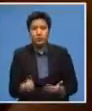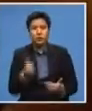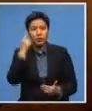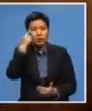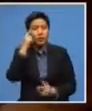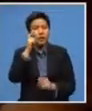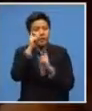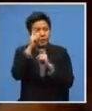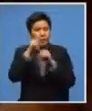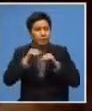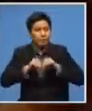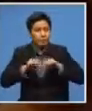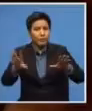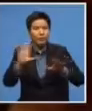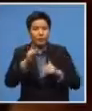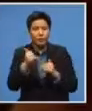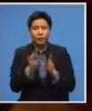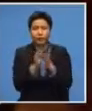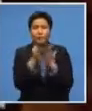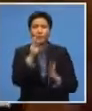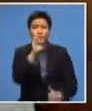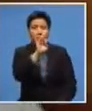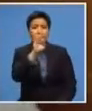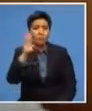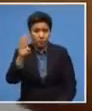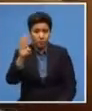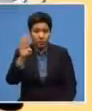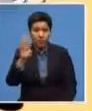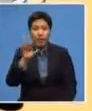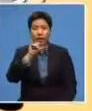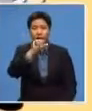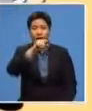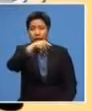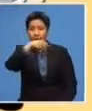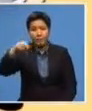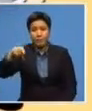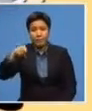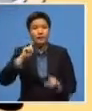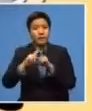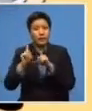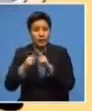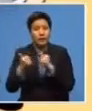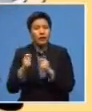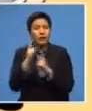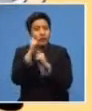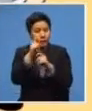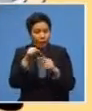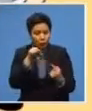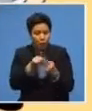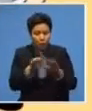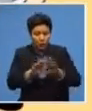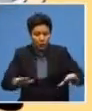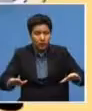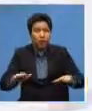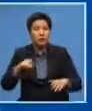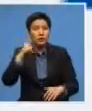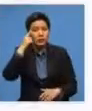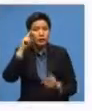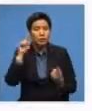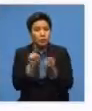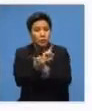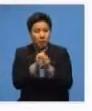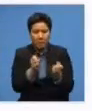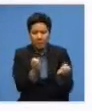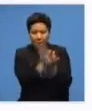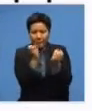ในวันหน้านะ Facebook แอปต่างๆเนี่ยมันอันตรายต่อเด็กๆด้วยสังคมโดยรวมก็กระท